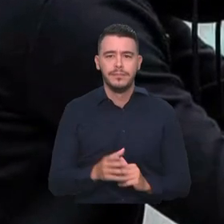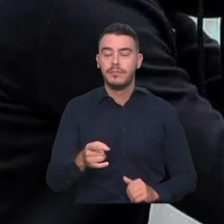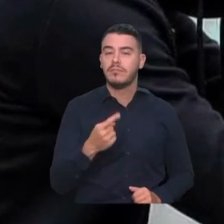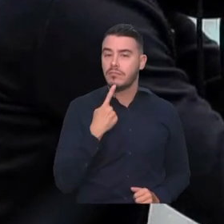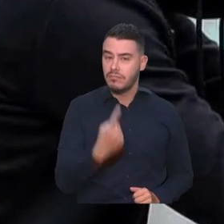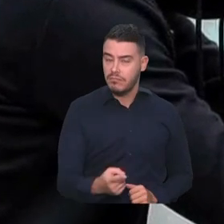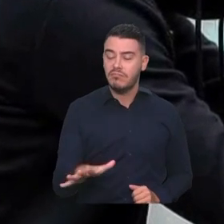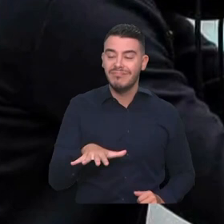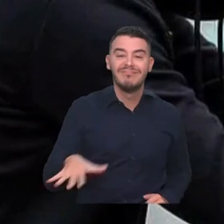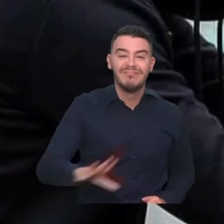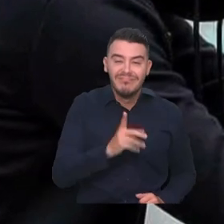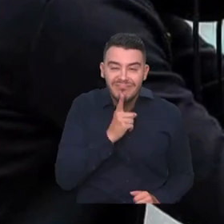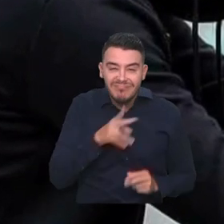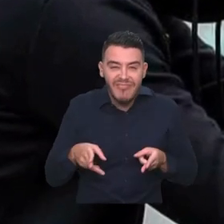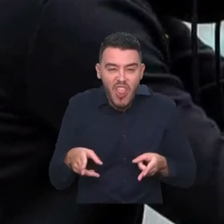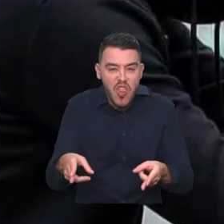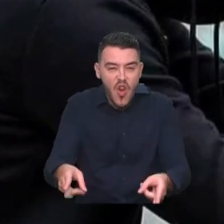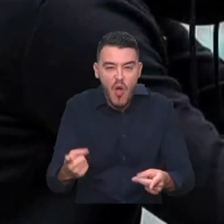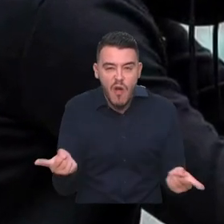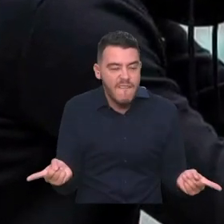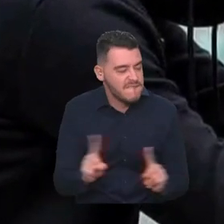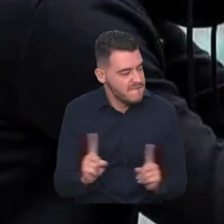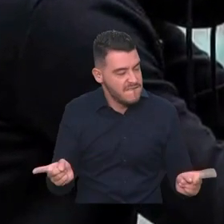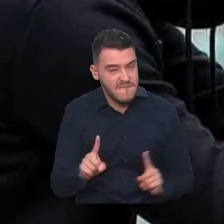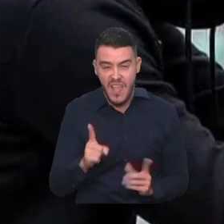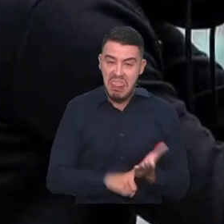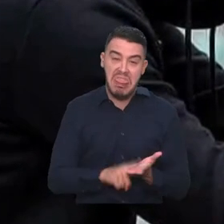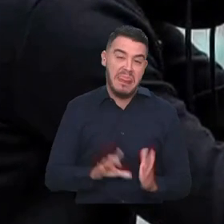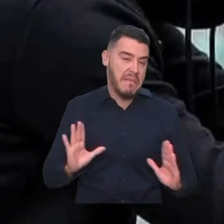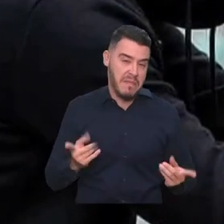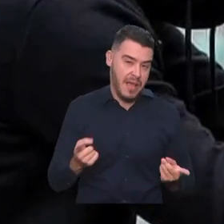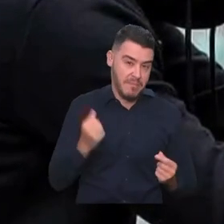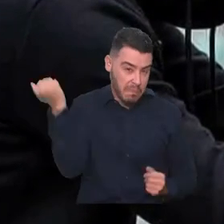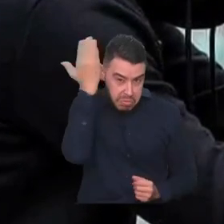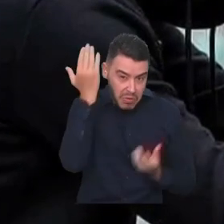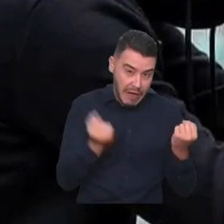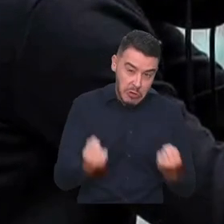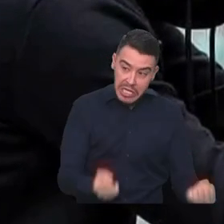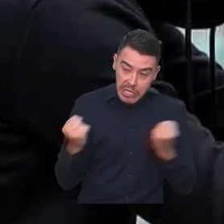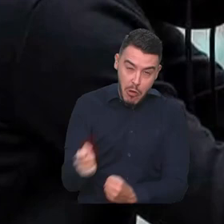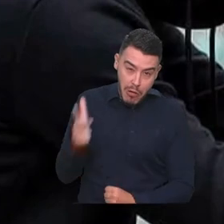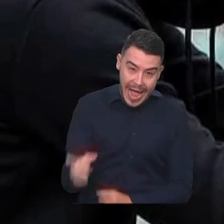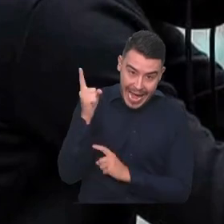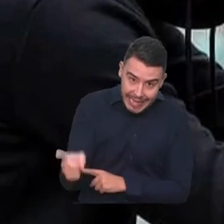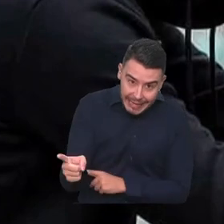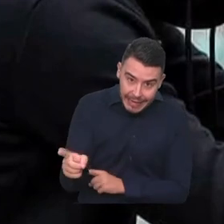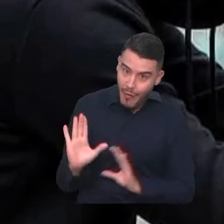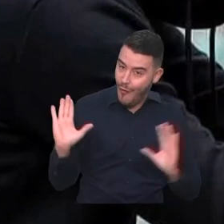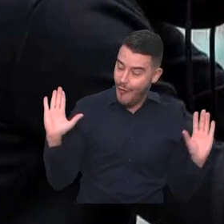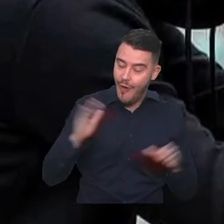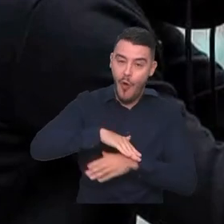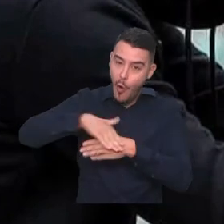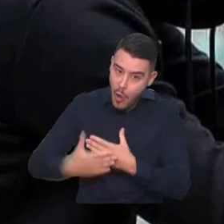ήταν ευνοϊκές ώστε να διευκολύνεται η τέλεση της αξιόπινης πράξης της κλοπής του οχήματος. Δεδομένου ότι αυτό κατά τη διάρκεια της νύχτας